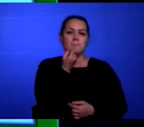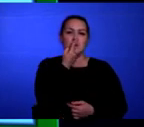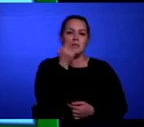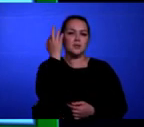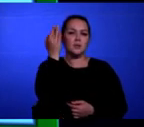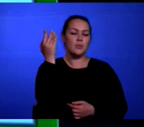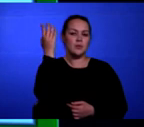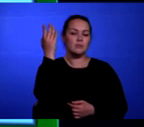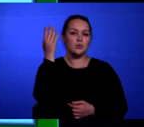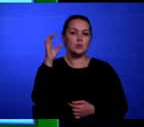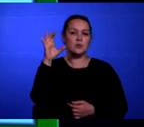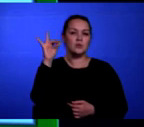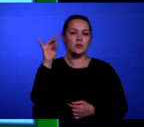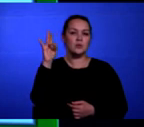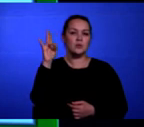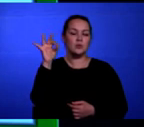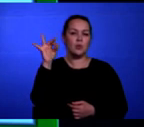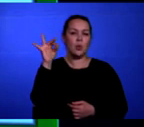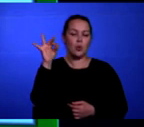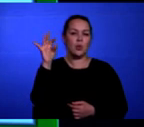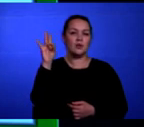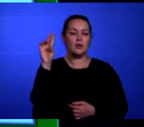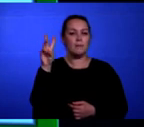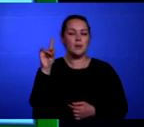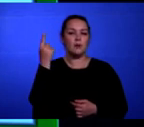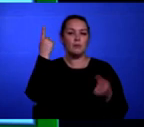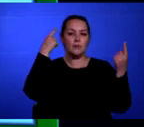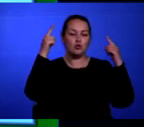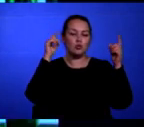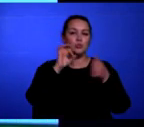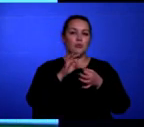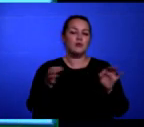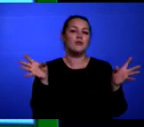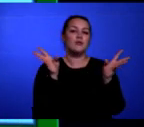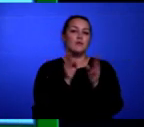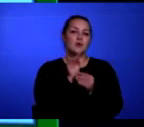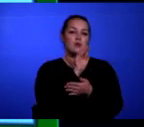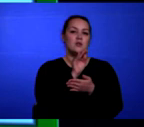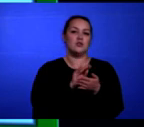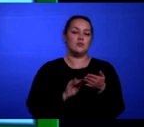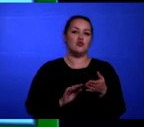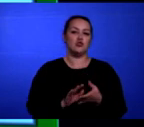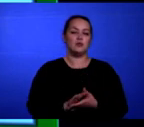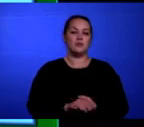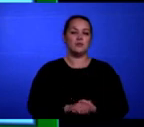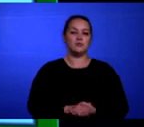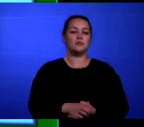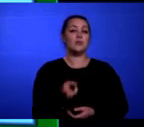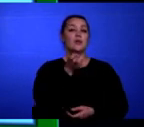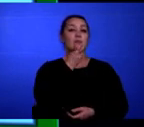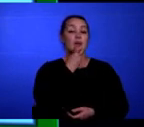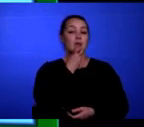синонимы придумайте с ними предложений и запишите их смеяться